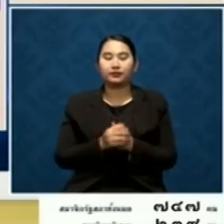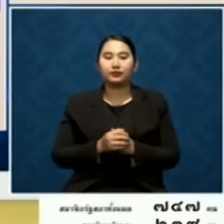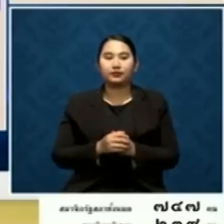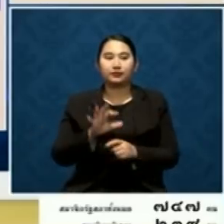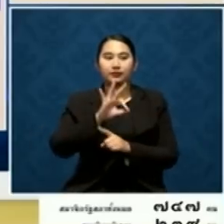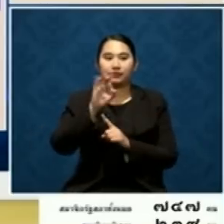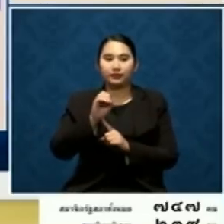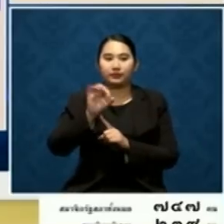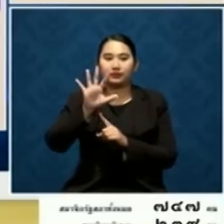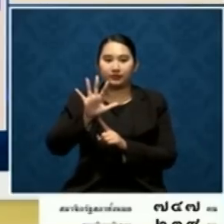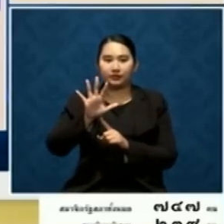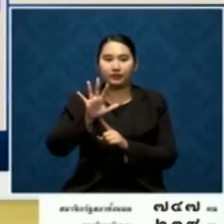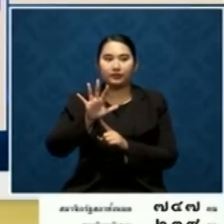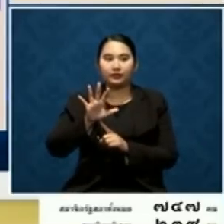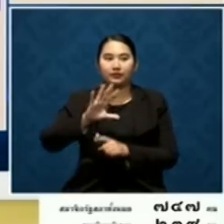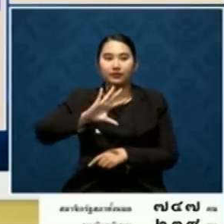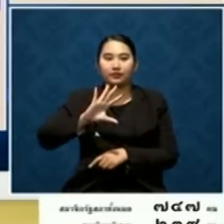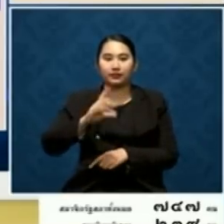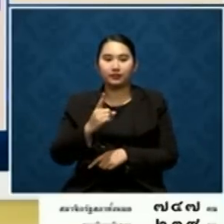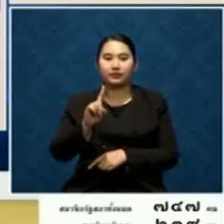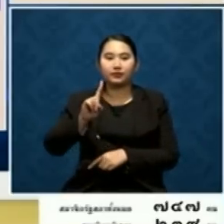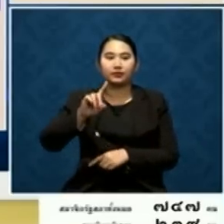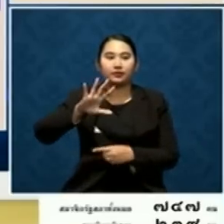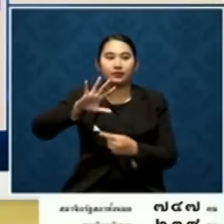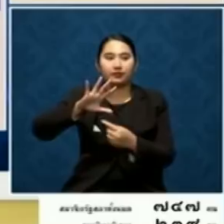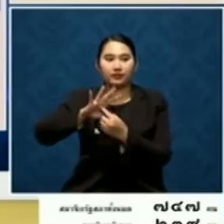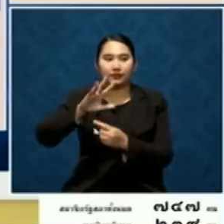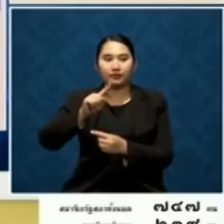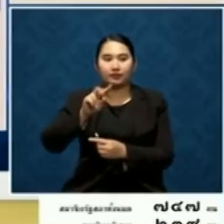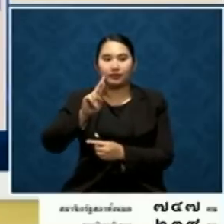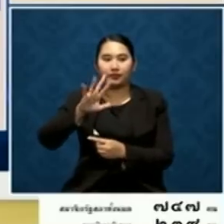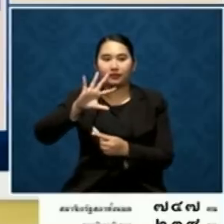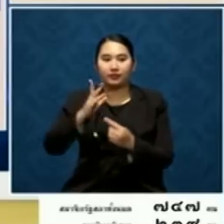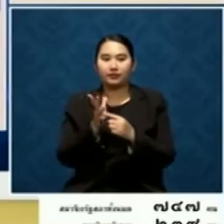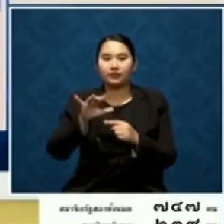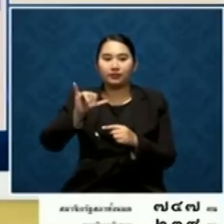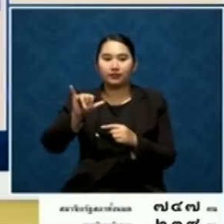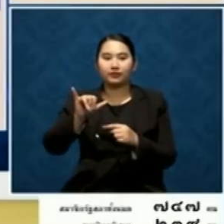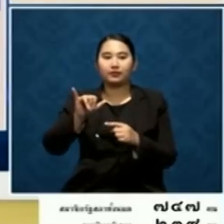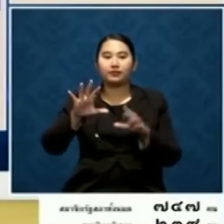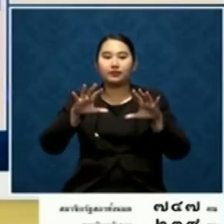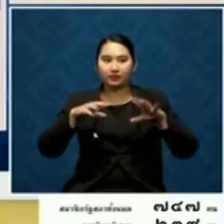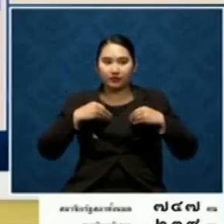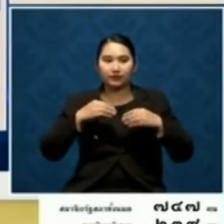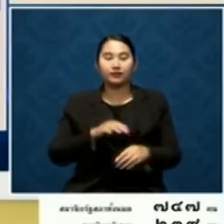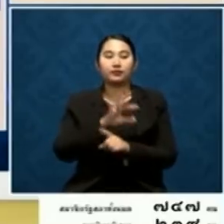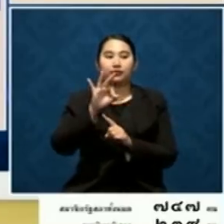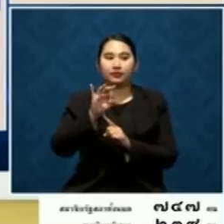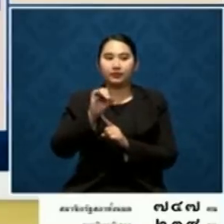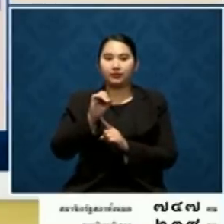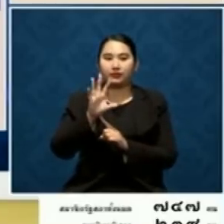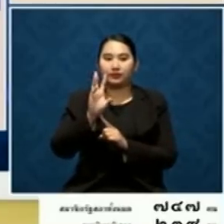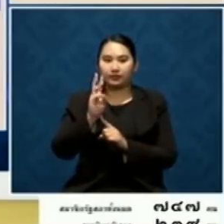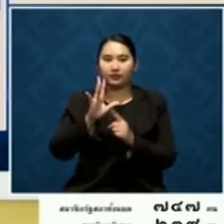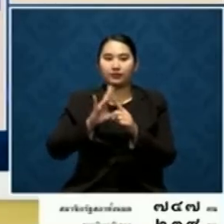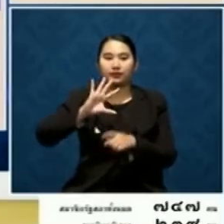95พลเอกฉัตรชัย ตอนนี้ก็นับกันไปแล้ว88เสียง88ท่านนะครับก็ปรากฏว่าคะแ